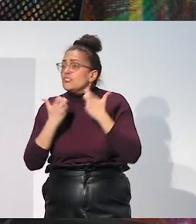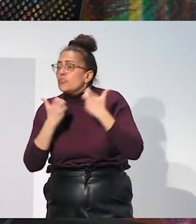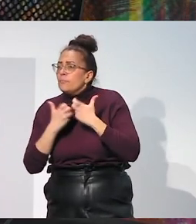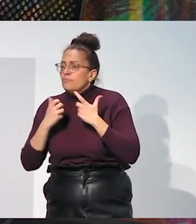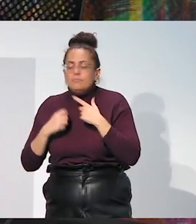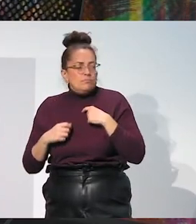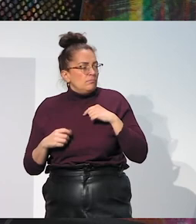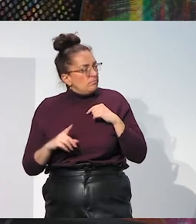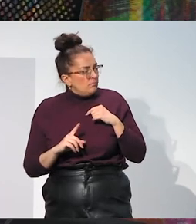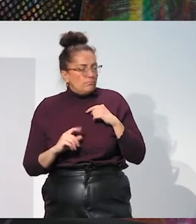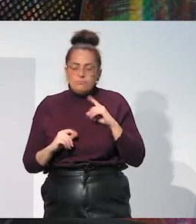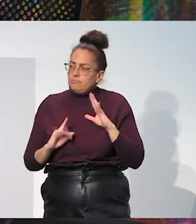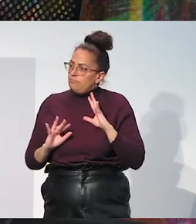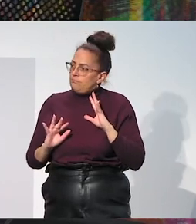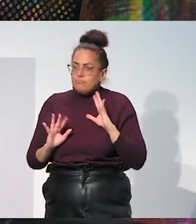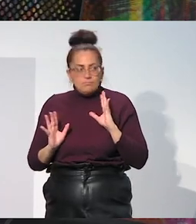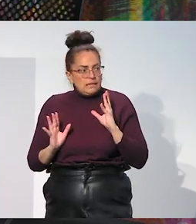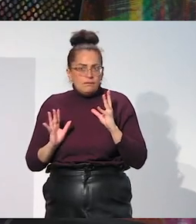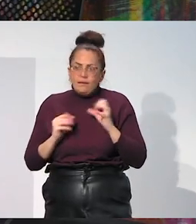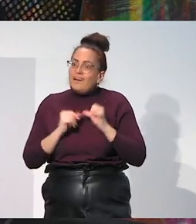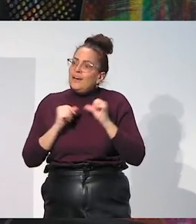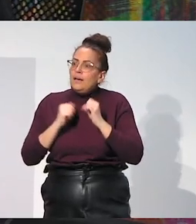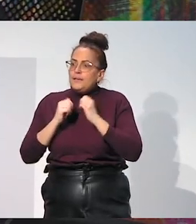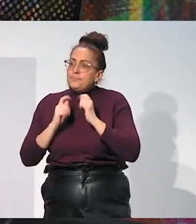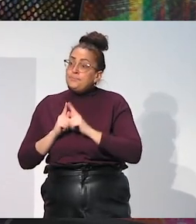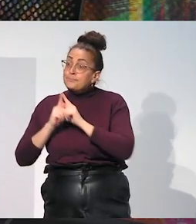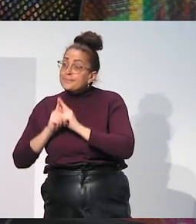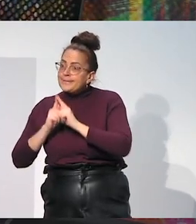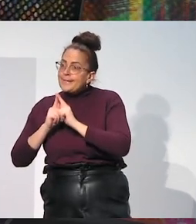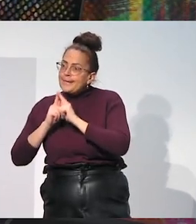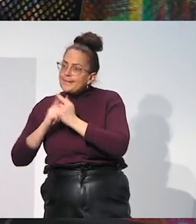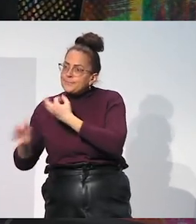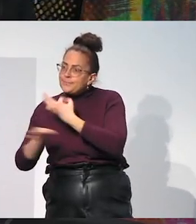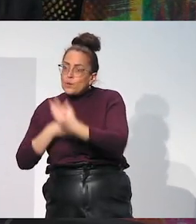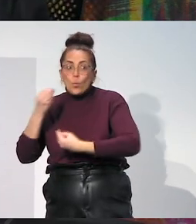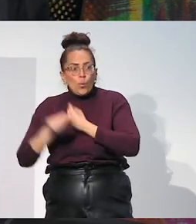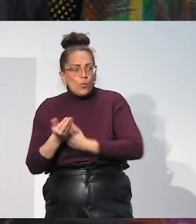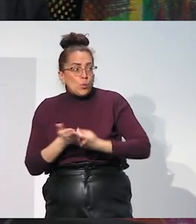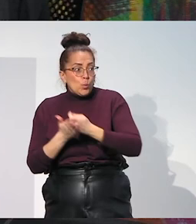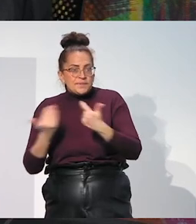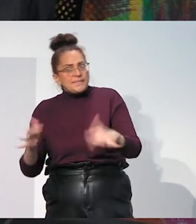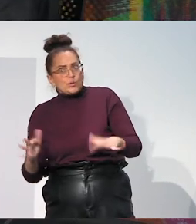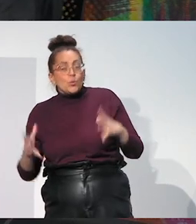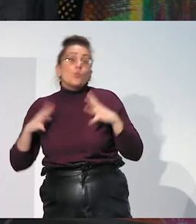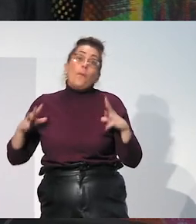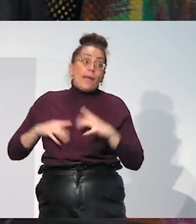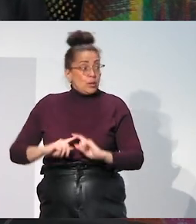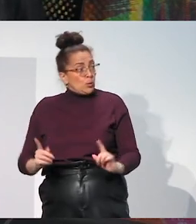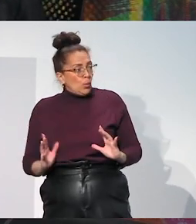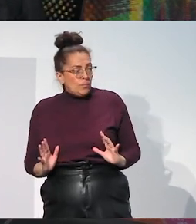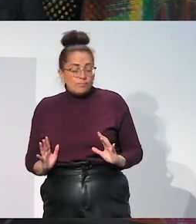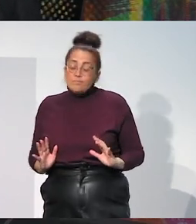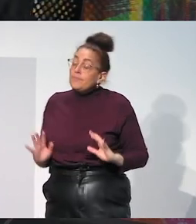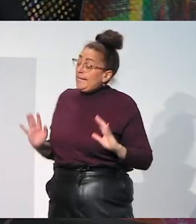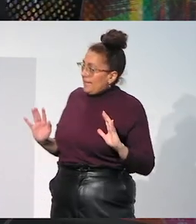courses. Hein. Elle ne prend pas la voiture pour aller... se promener. Se promener, bien entendu. Mais elle a le permis de conduire. Alors, ça peut paraître étrange, hein, de donner